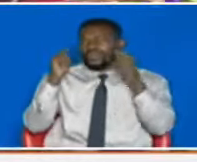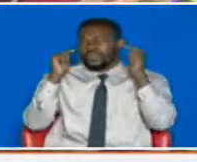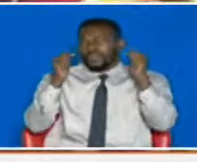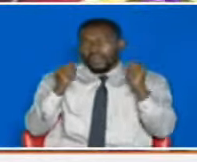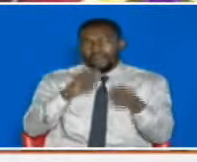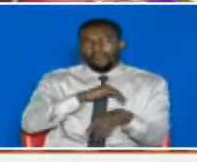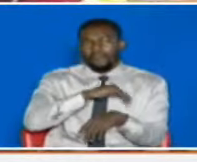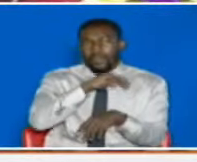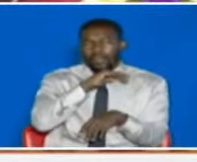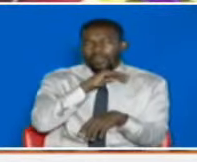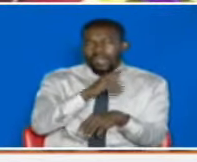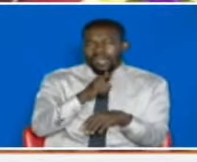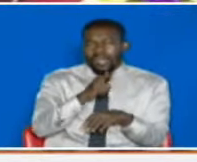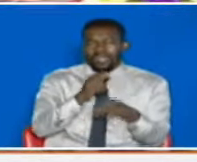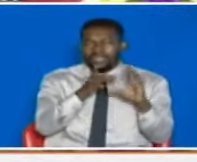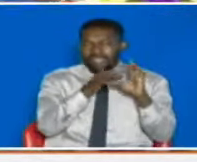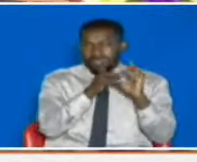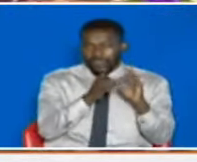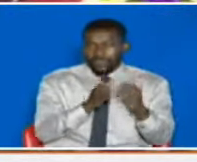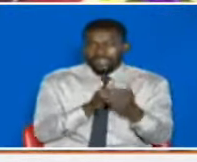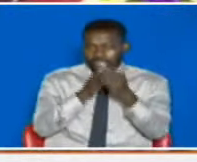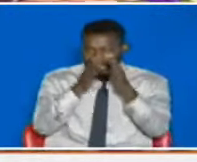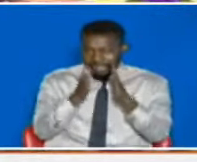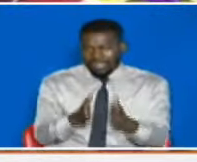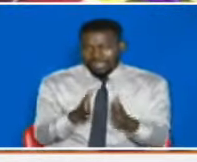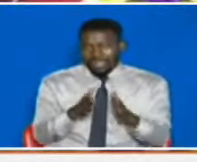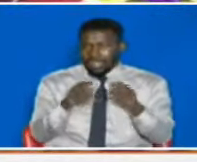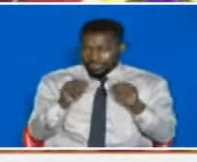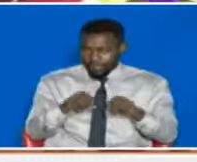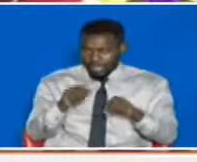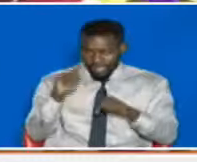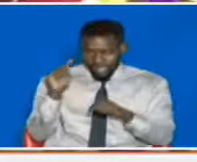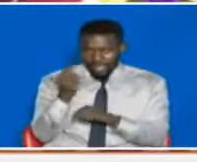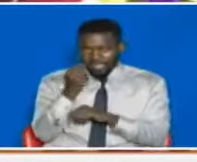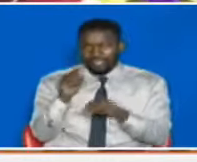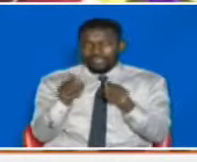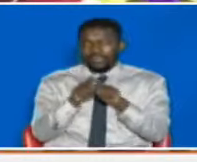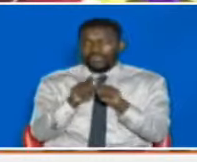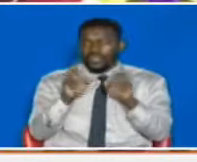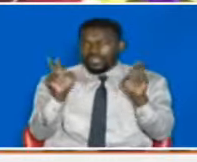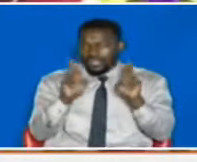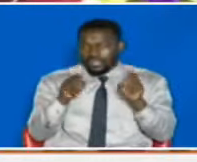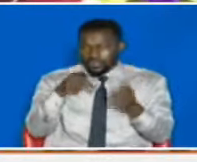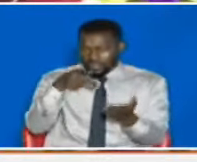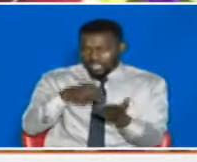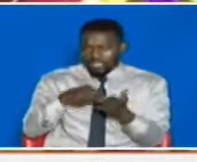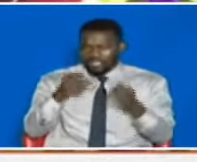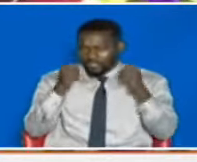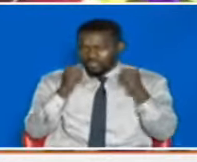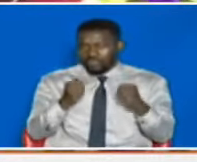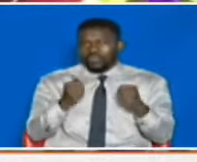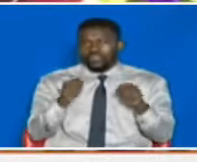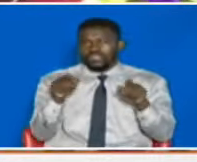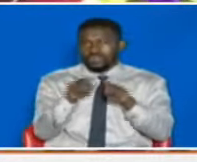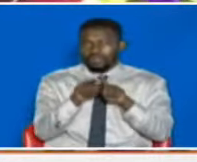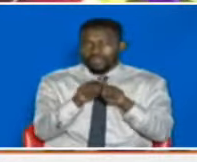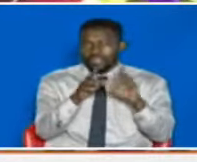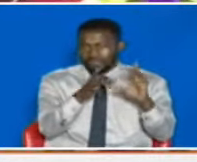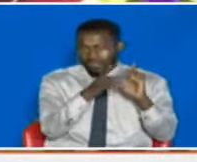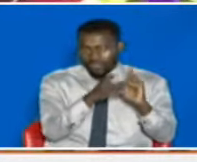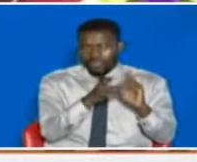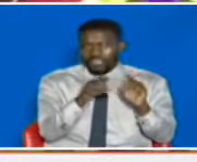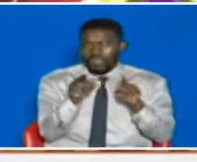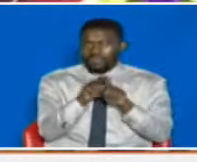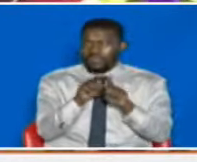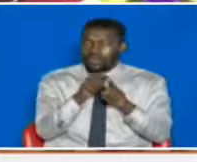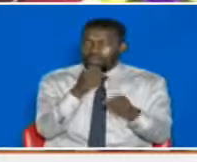is Azimio leader kama sisi hapa, and we will stand together as Azimio and provide